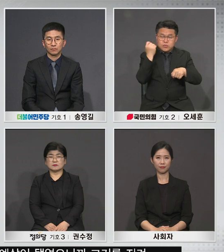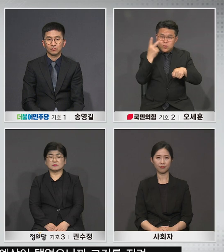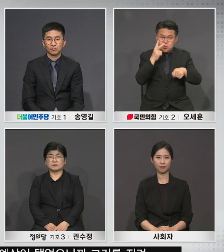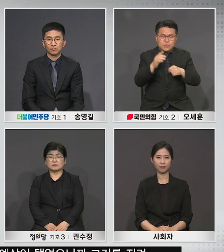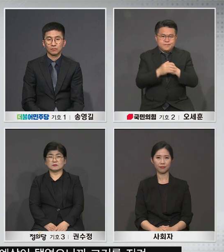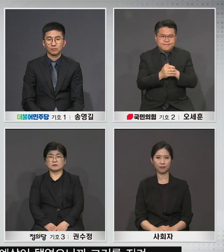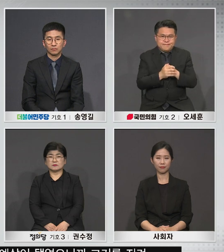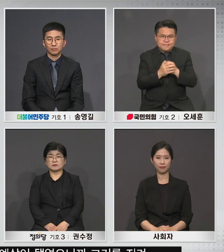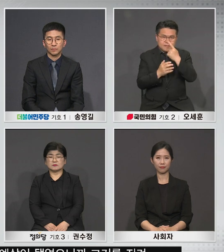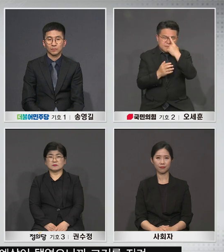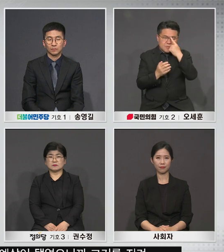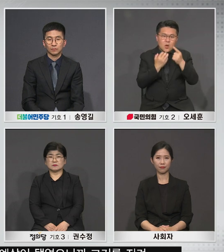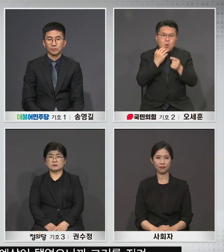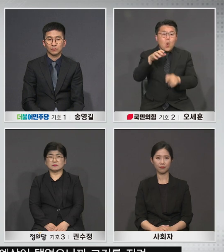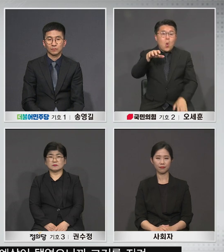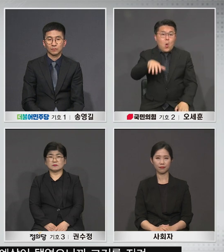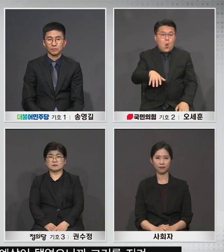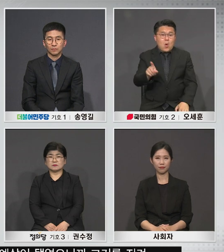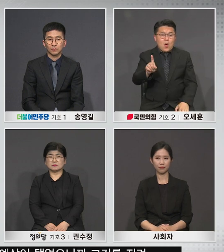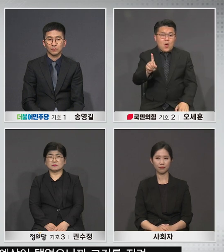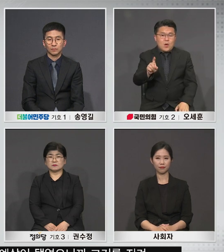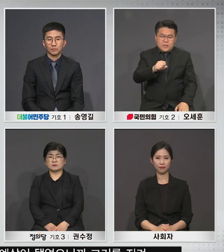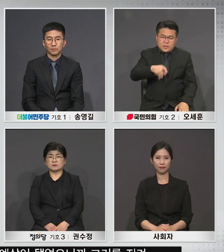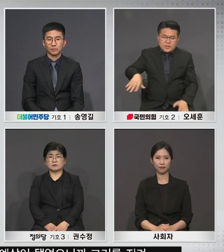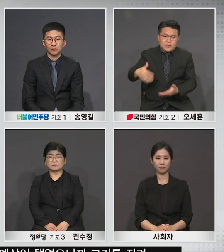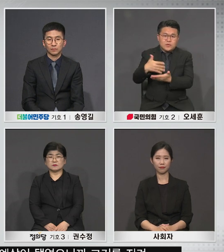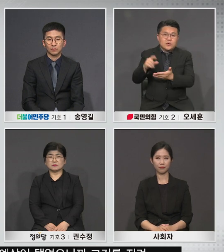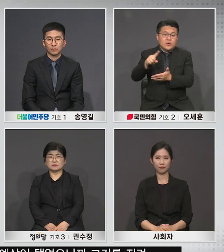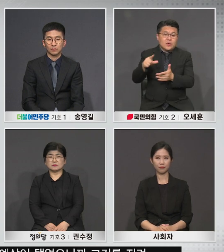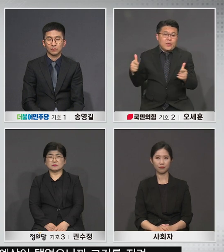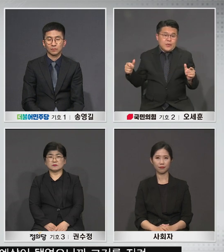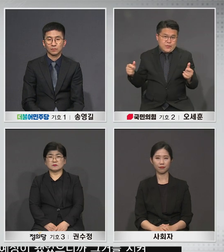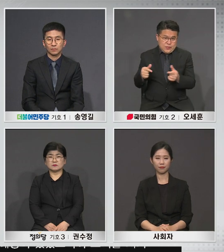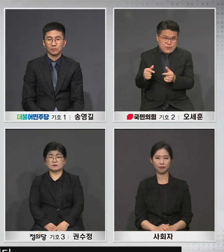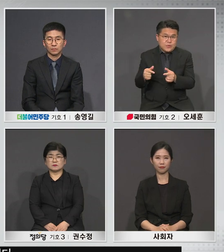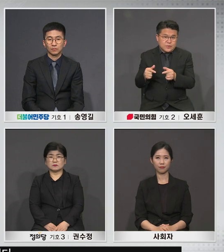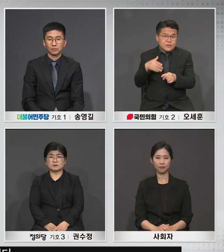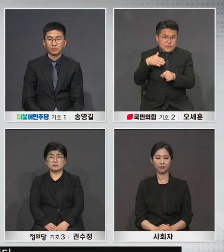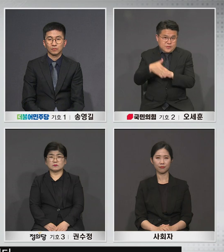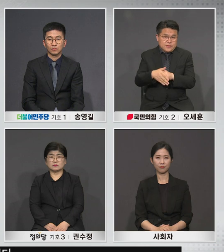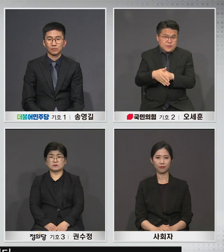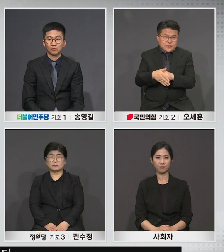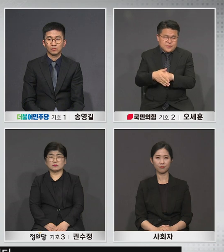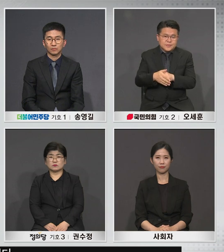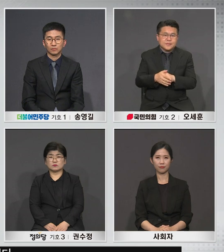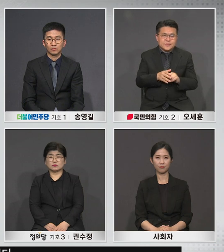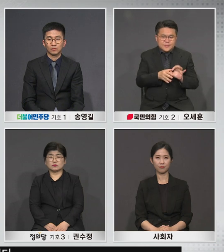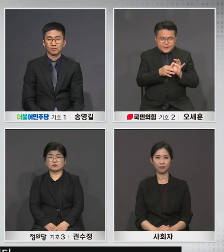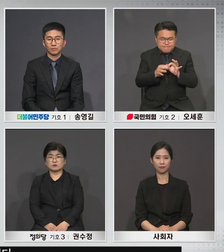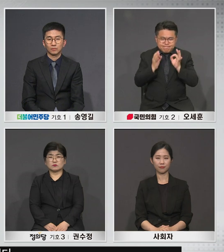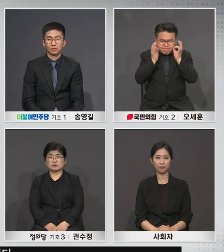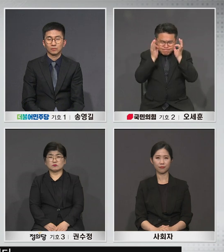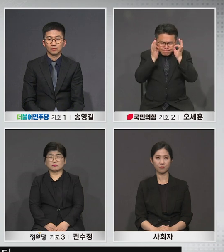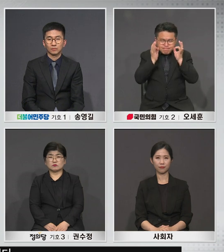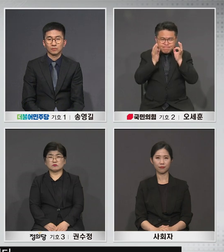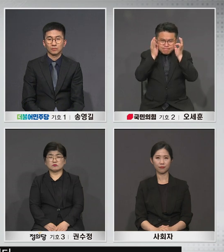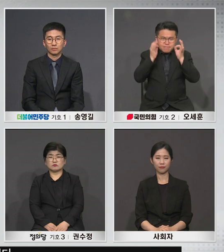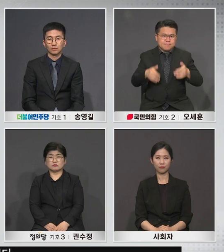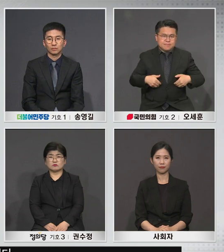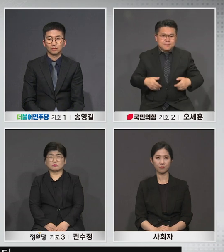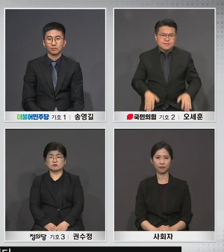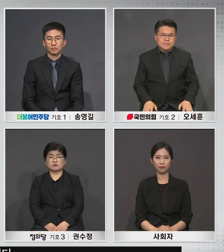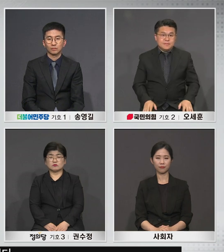또 서울의 쓰레기 양을 제로 웨이스트를 비롯해서 줄이는 작업 정말 열심히 해야 됩니다.